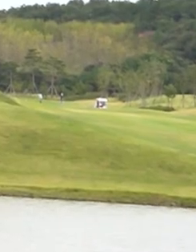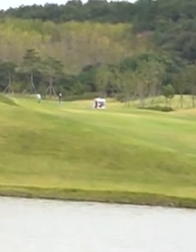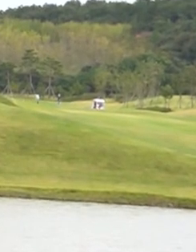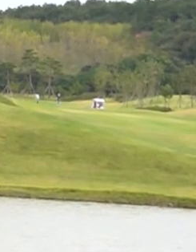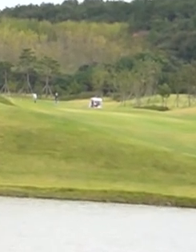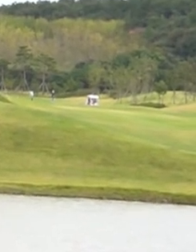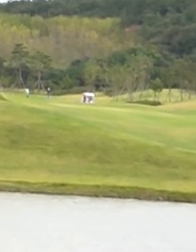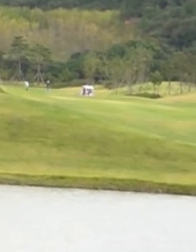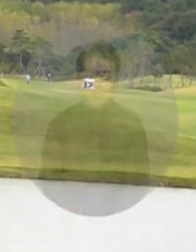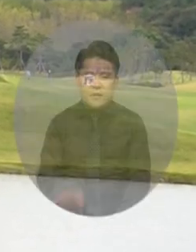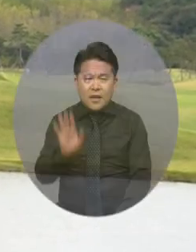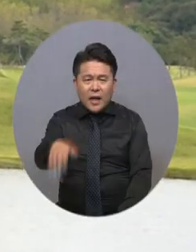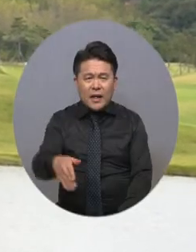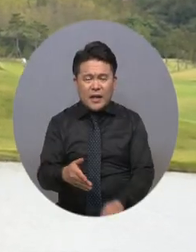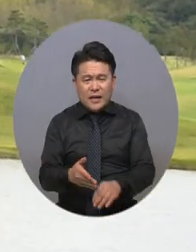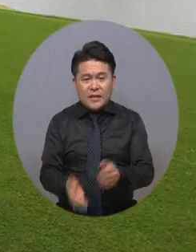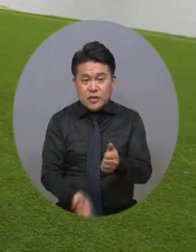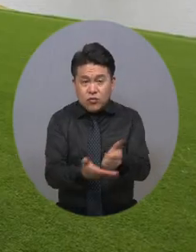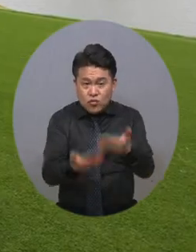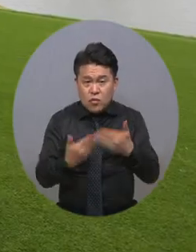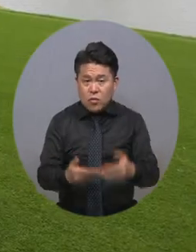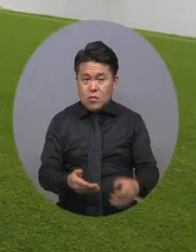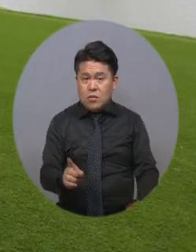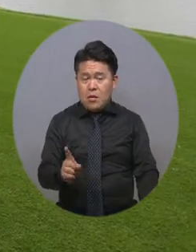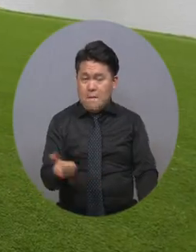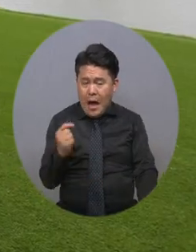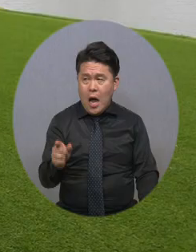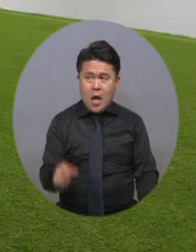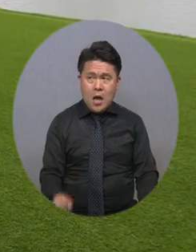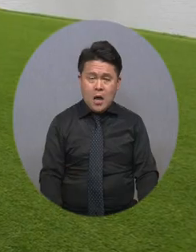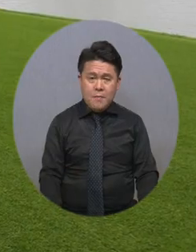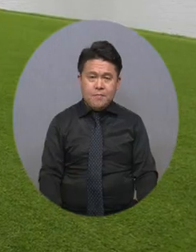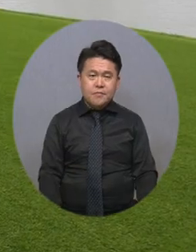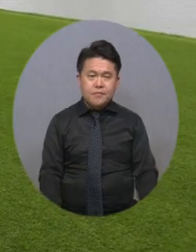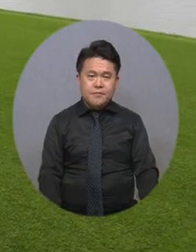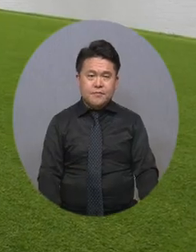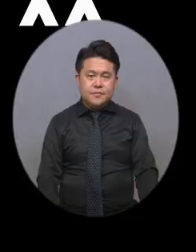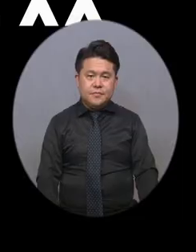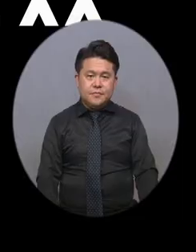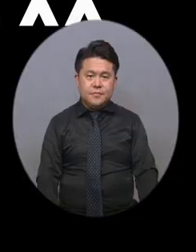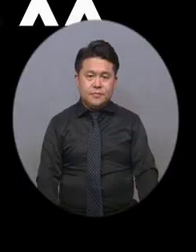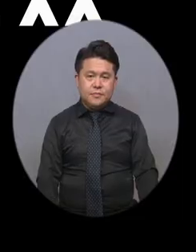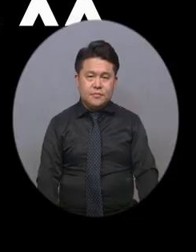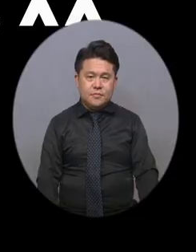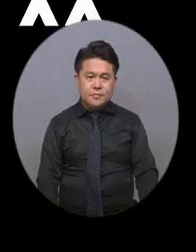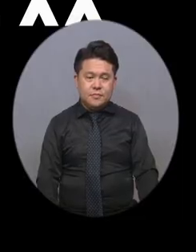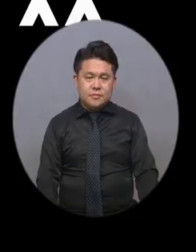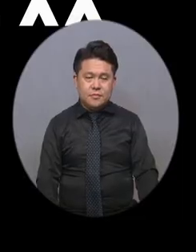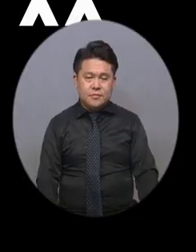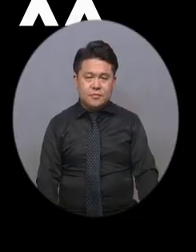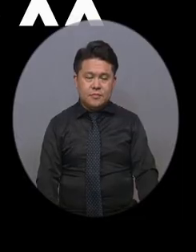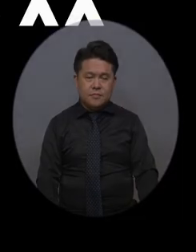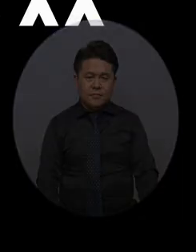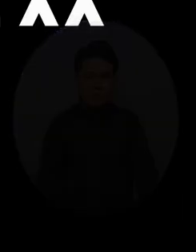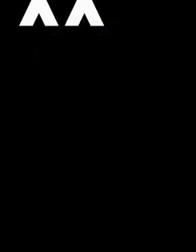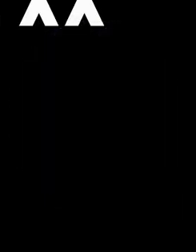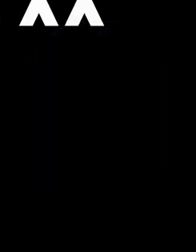그 좀 천천히 해주시면 안 돼. 너무 빨라요, 안 해봤어. 진짜. 나 너무 빨라요. 천천히 해보세요. 어. 진짜 이게. 나 한 번도 안 해봤어.